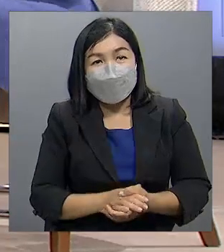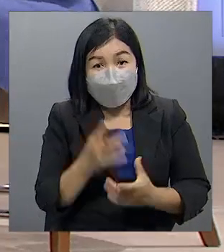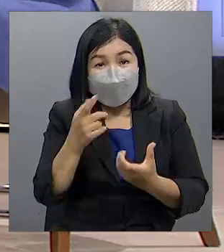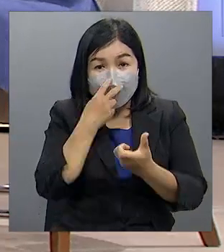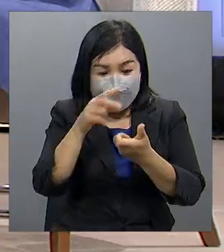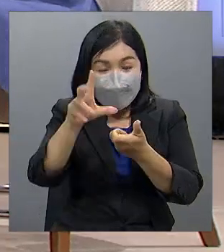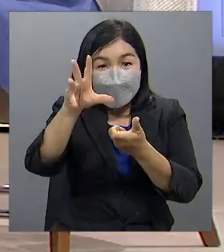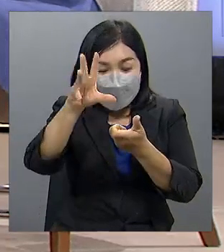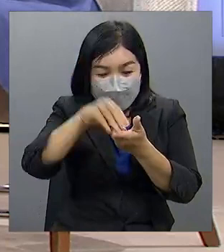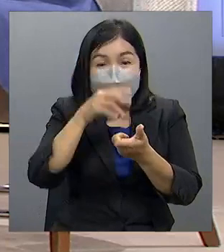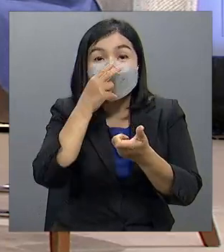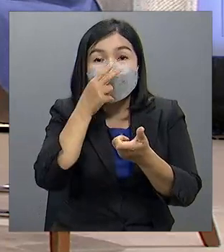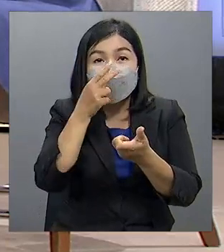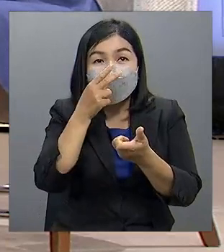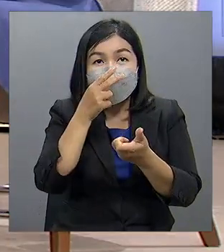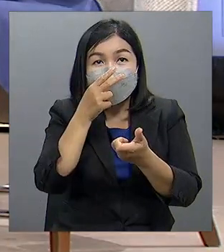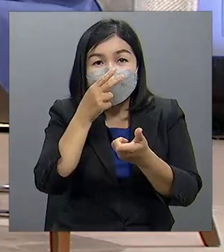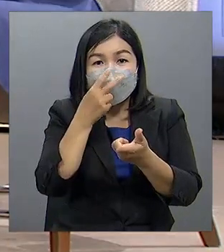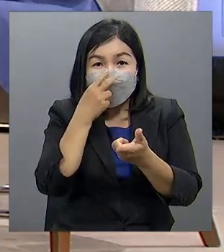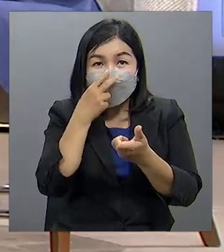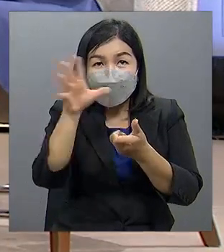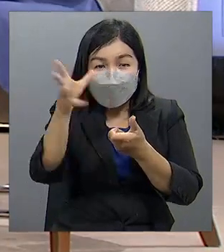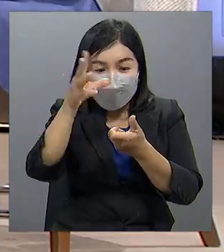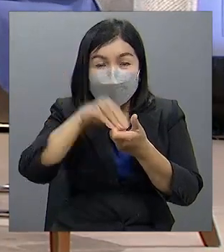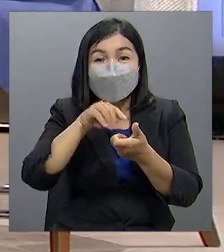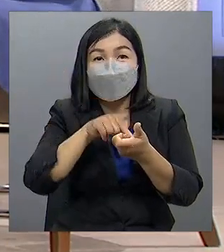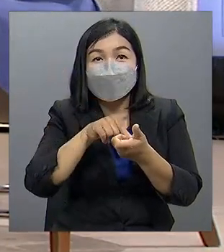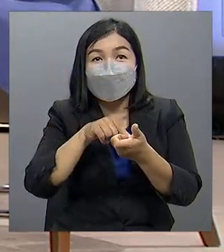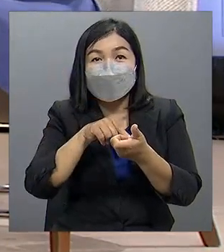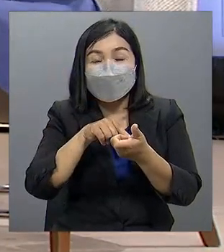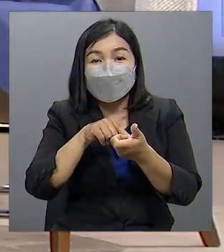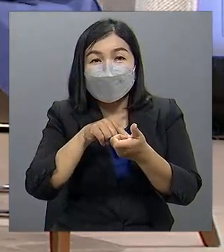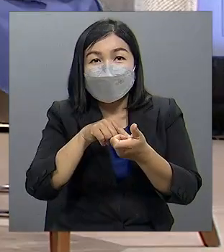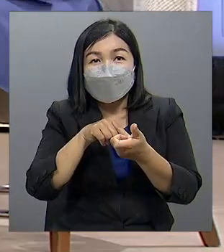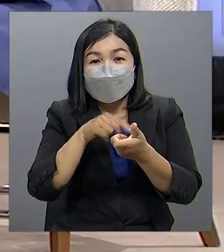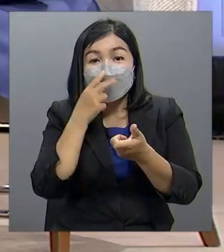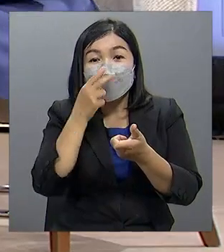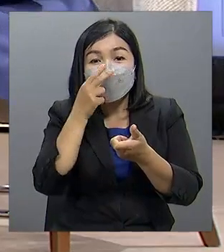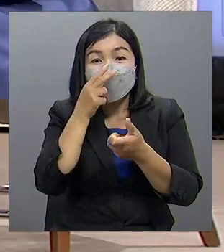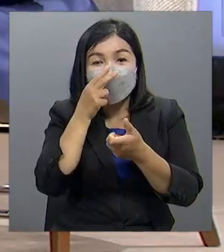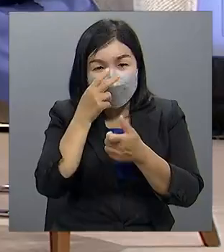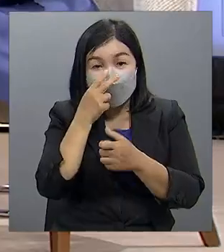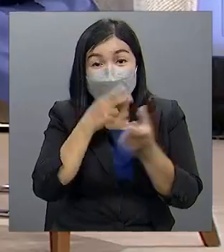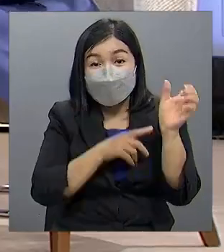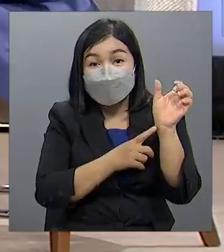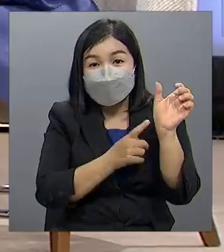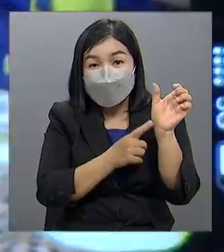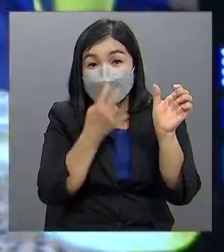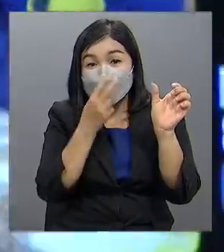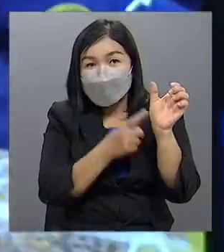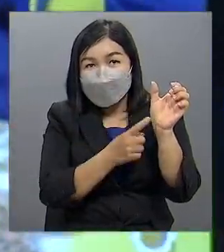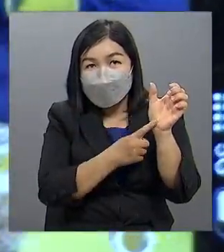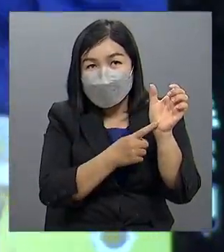จอมั้ยนี่เห็นไหมครับความ เดี๋ยวดูหน้าจอจากของพี่ท็อปได้เลยค่ะ เนี่ยพอสแกน QR code บนกล่องปุ๊บเนี่ยมันก็จ